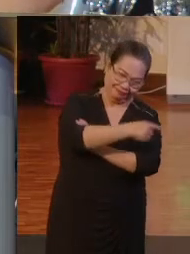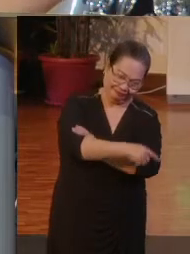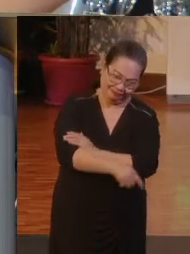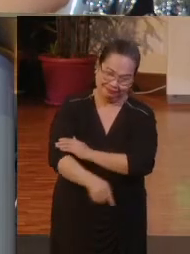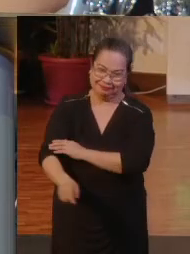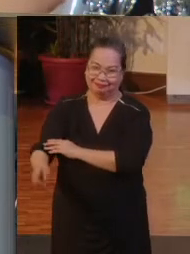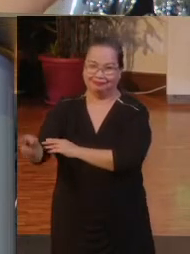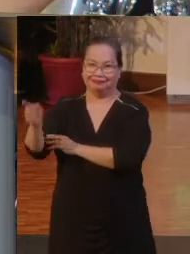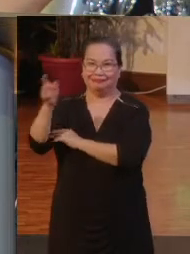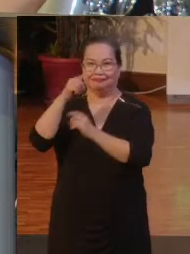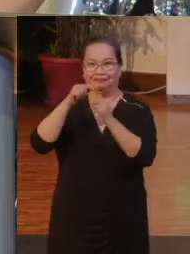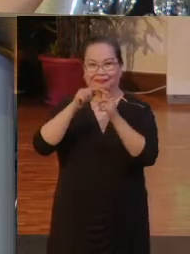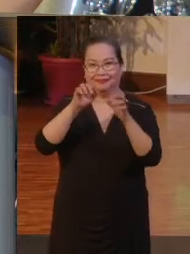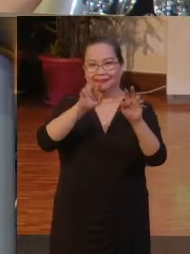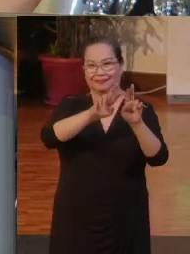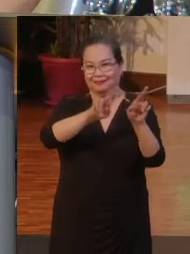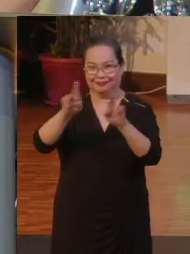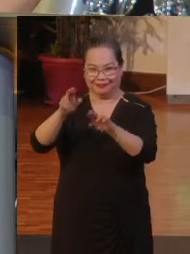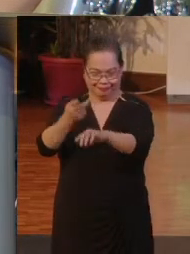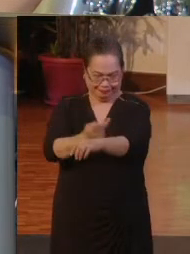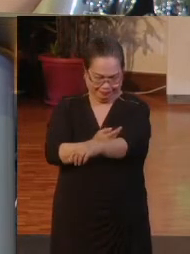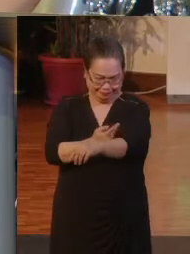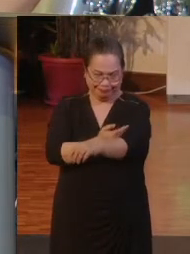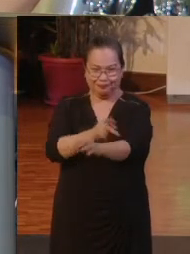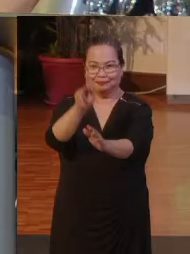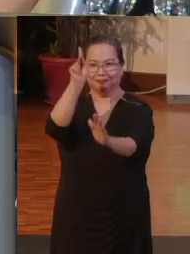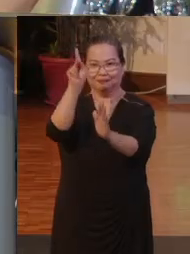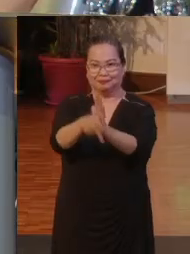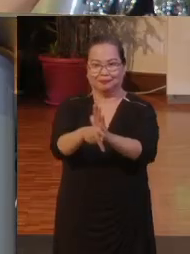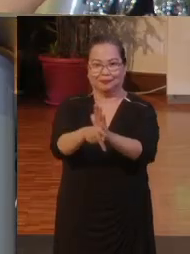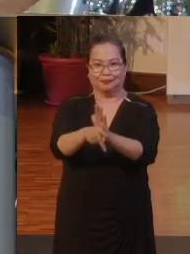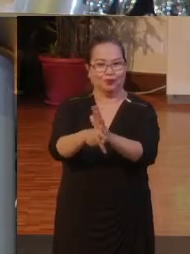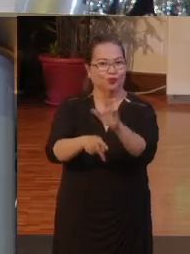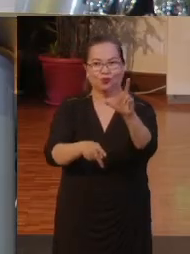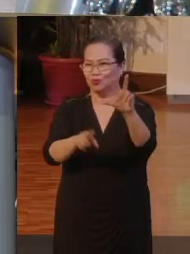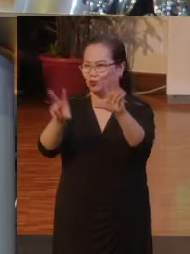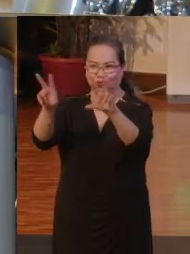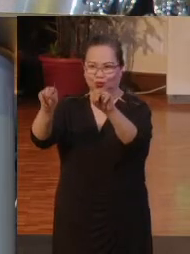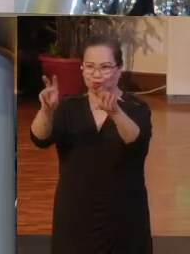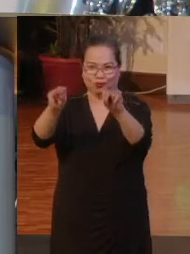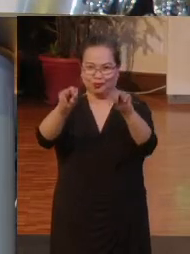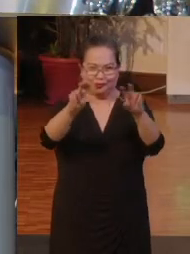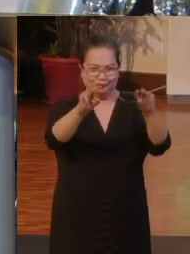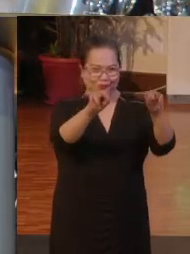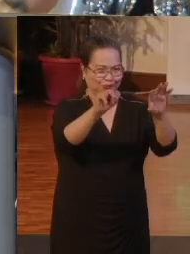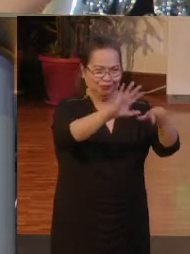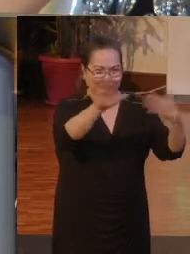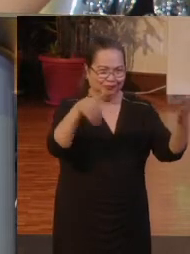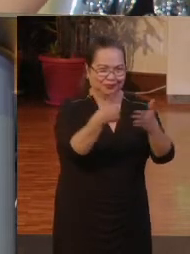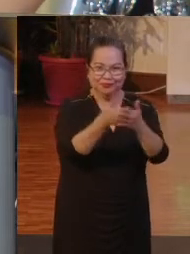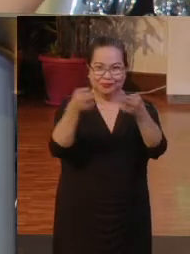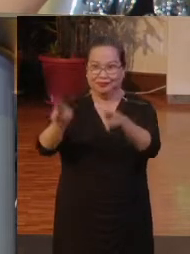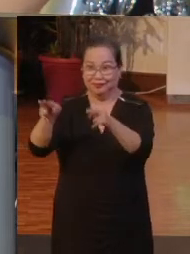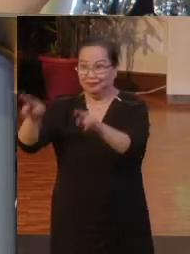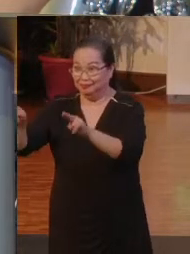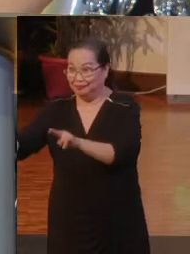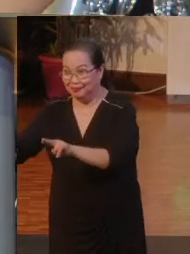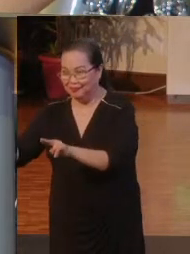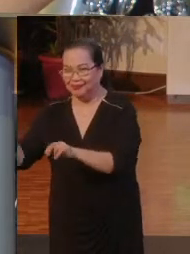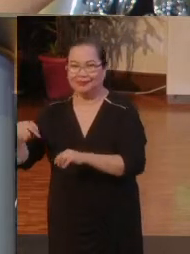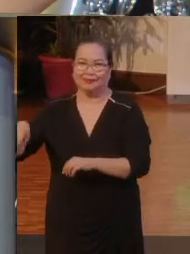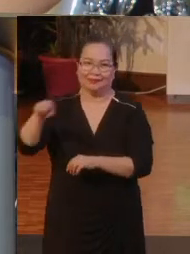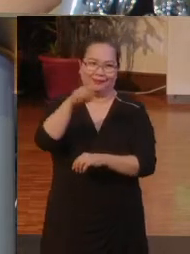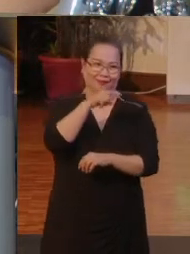as sheep to be slaughtered. No, sabi ni Pablo, no. In all these things,